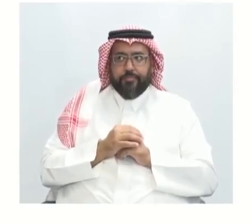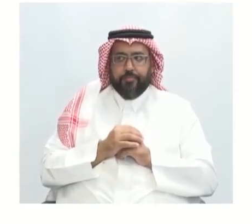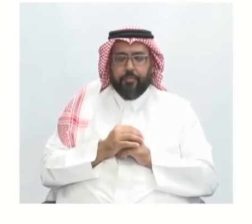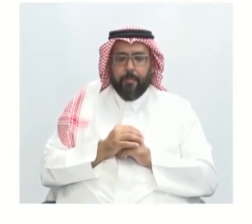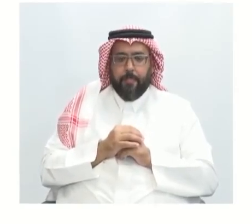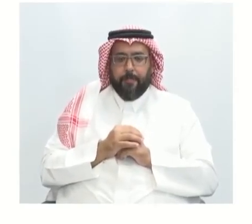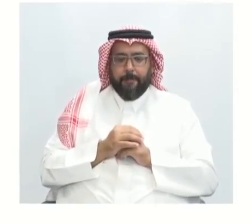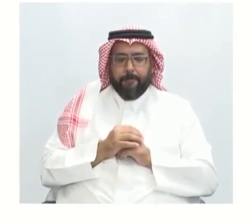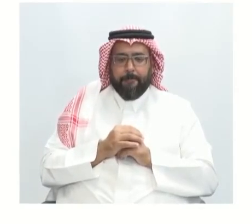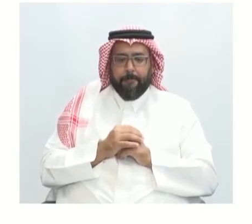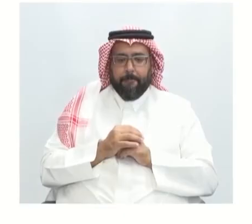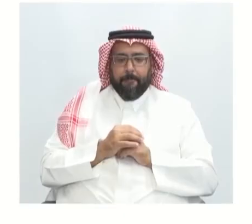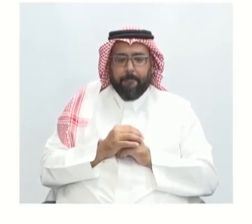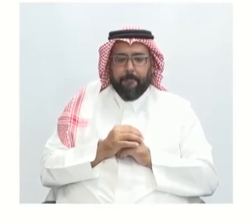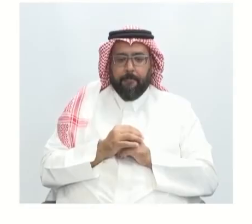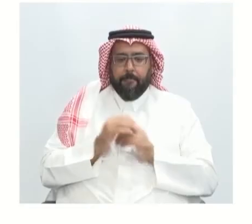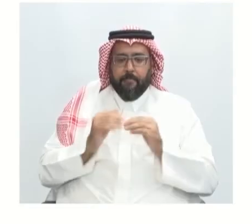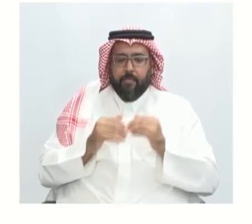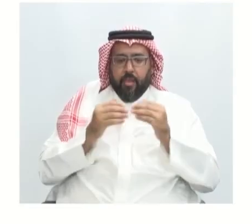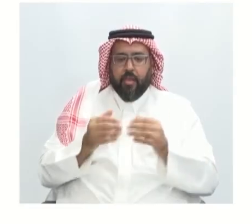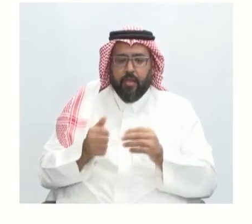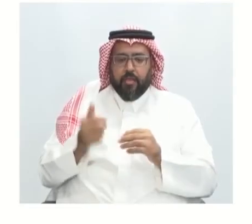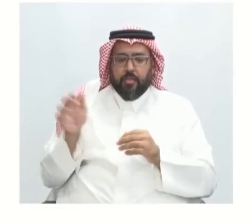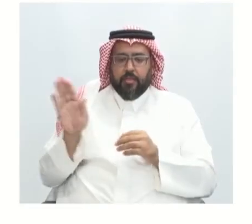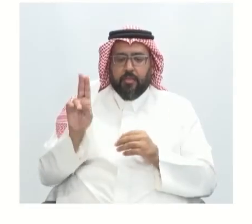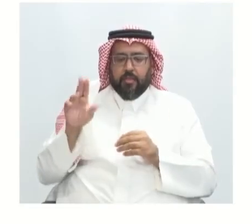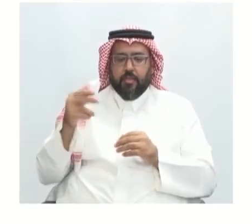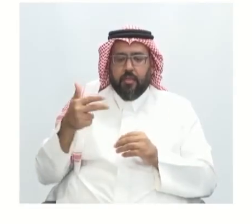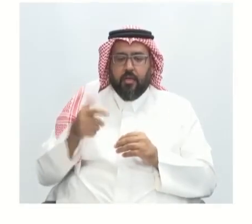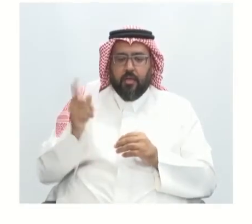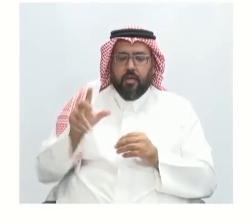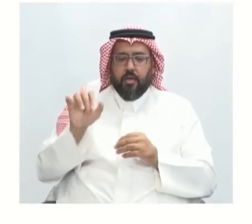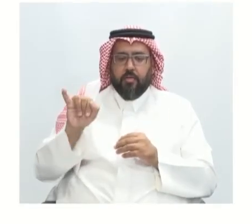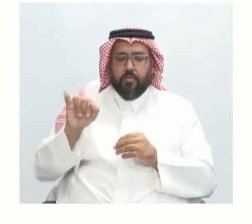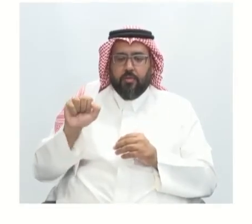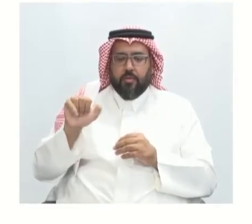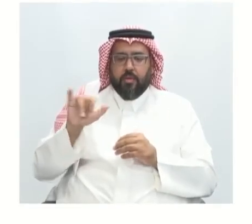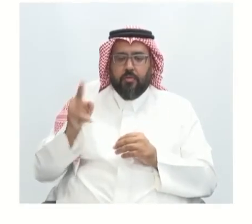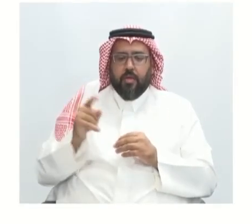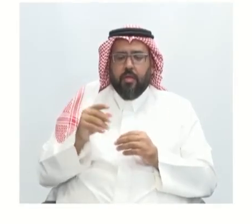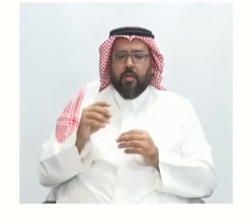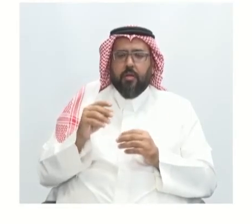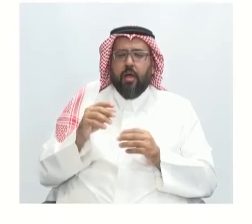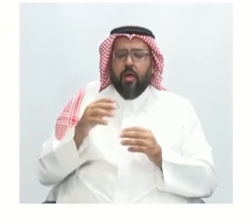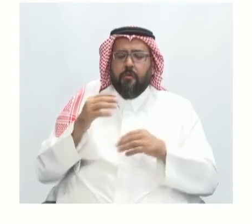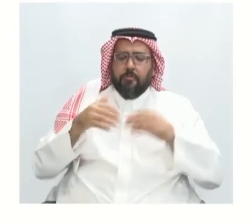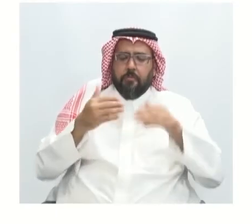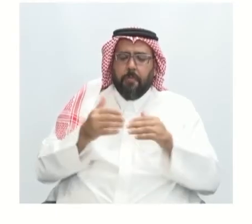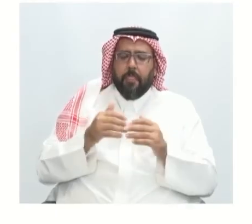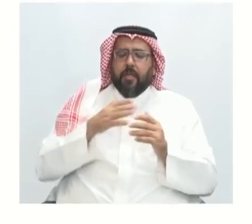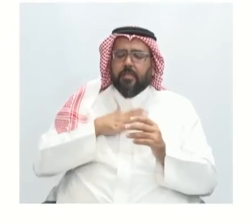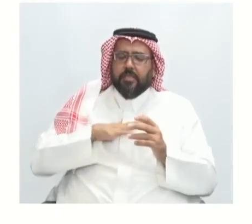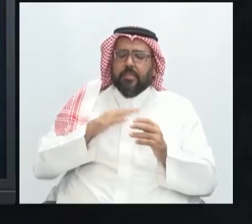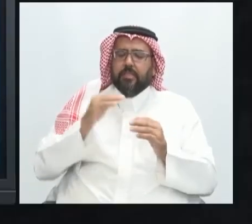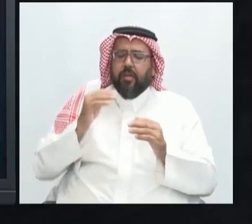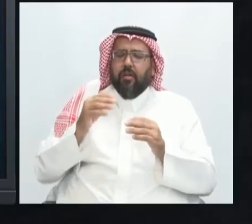يكفر بها من خطاياه كذلك استصغار المصيبه بالنسبه لغيرها لان ما من مصيبه يا ابنائي الا